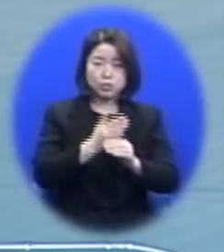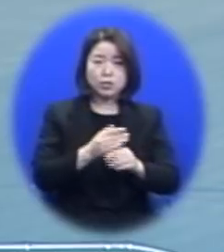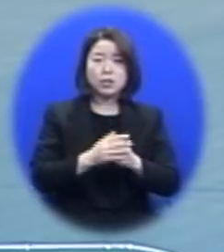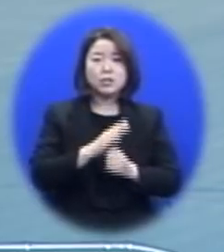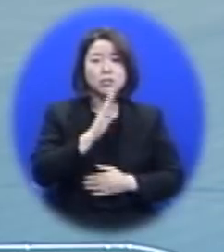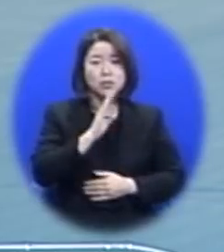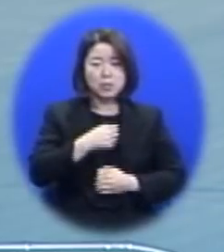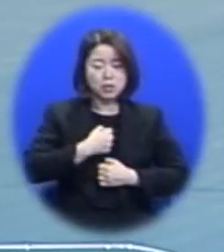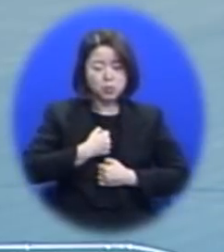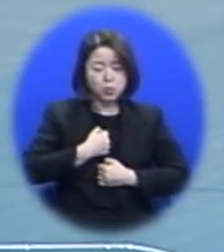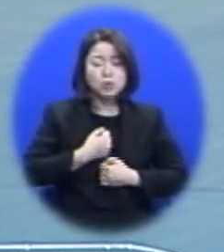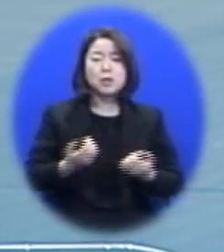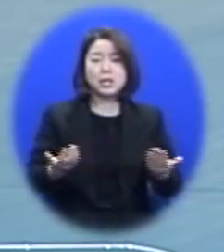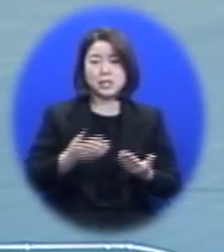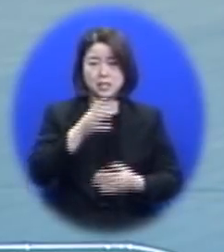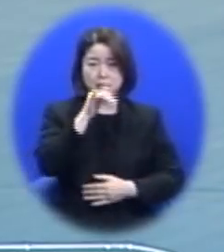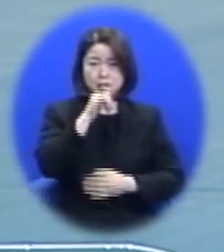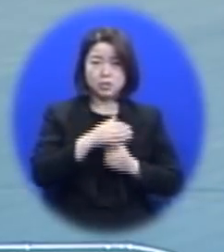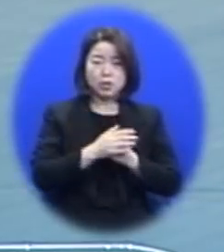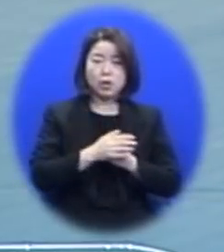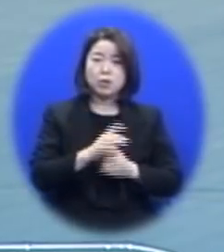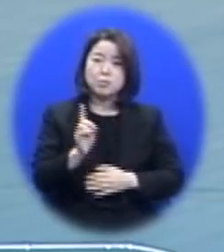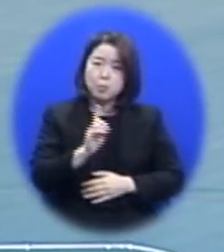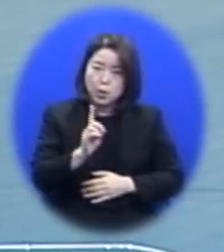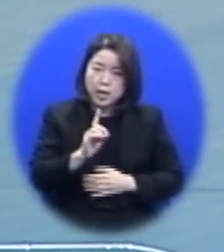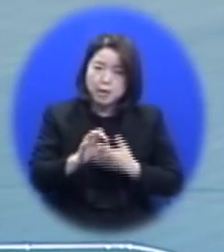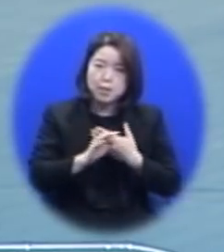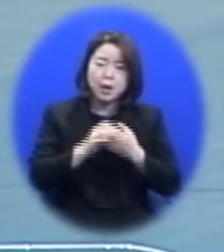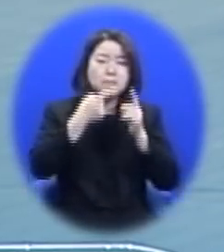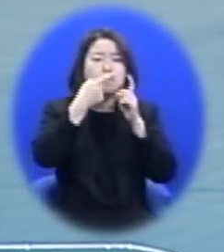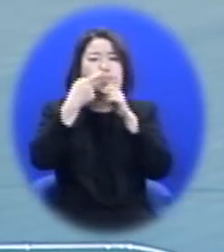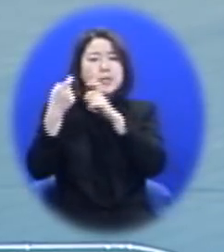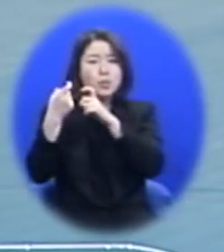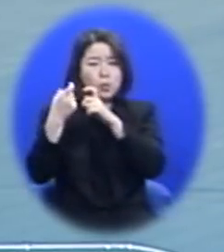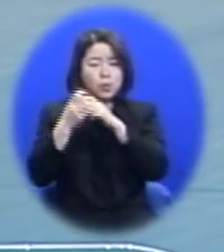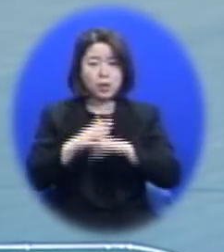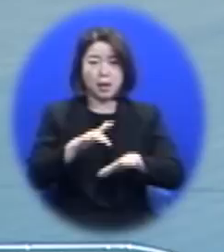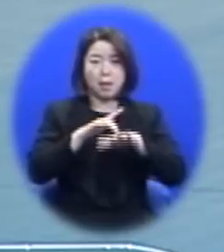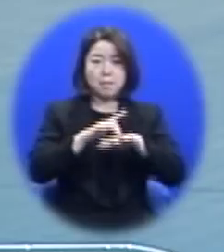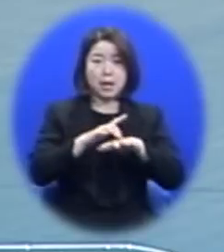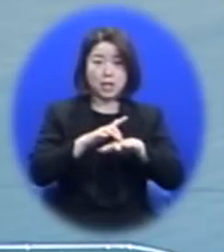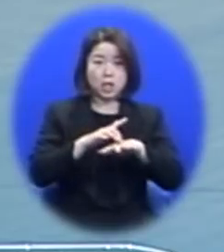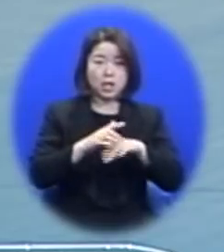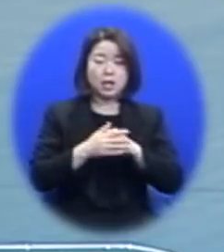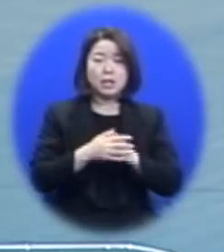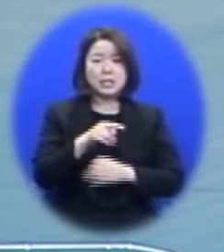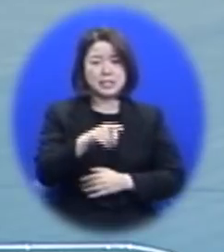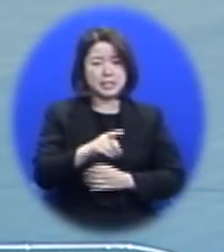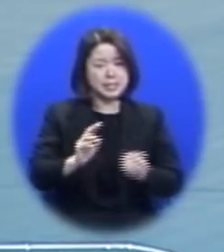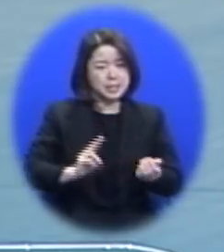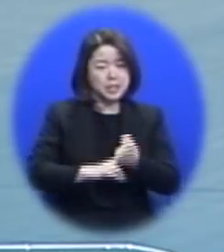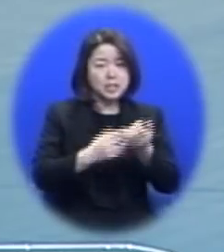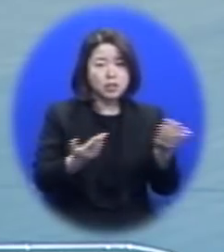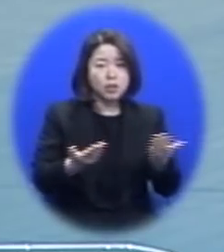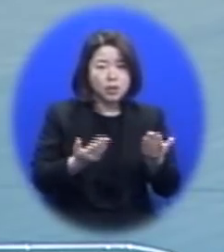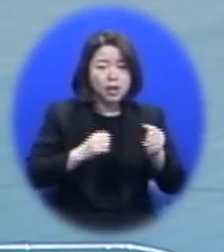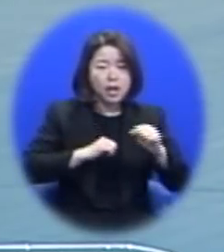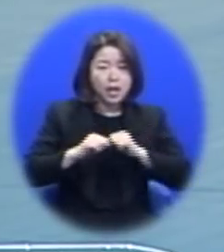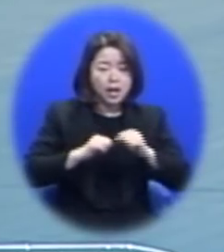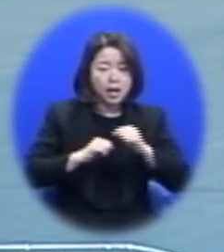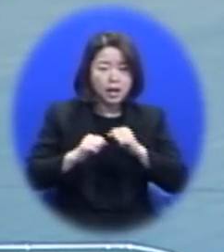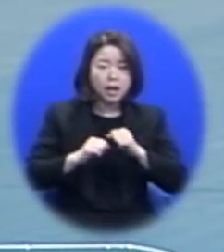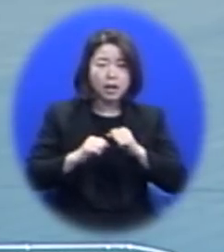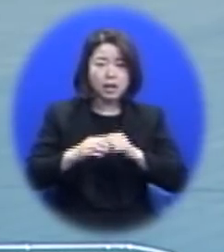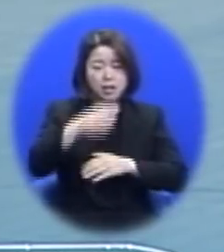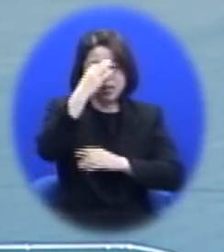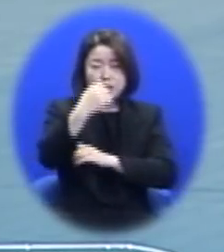정말 조심해야 될 일이 있습니다. 그건 미혹이에요. 마귀가 이런 기적을 행하는 은사와 능력을 가지고